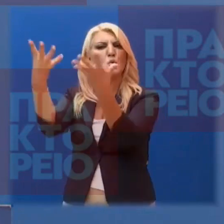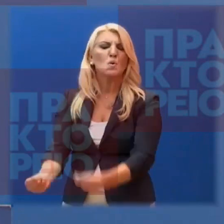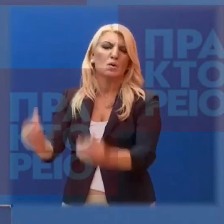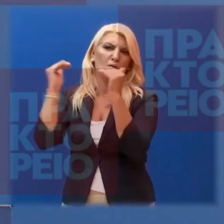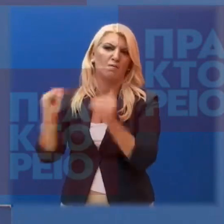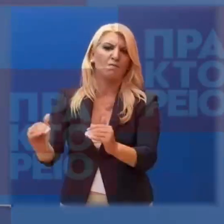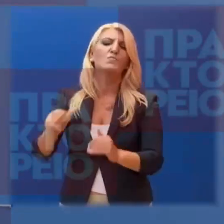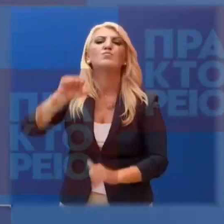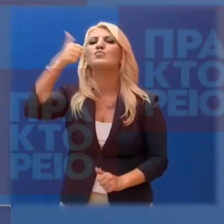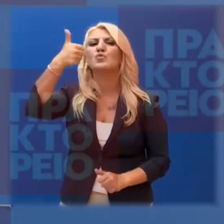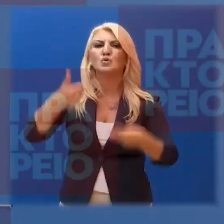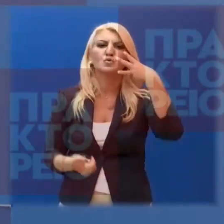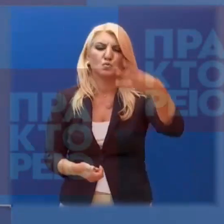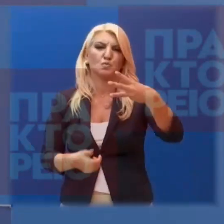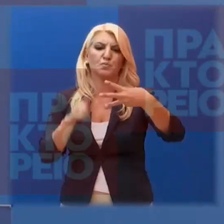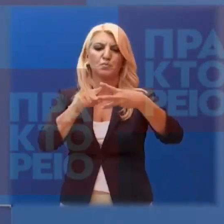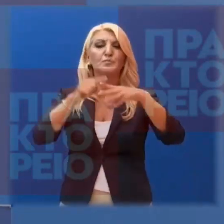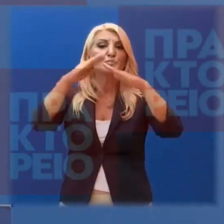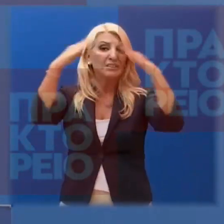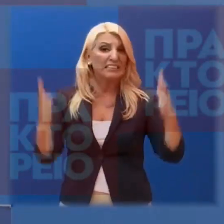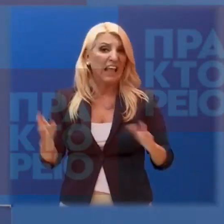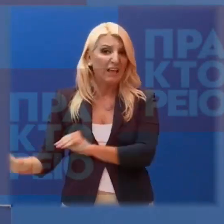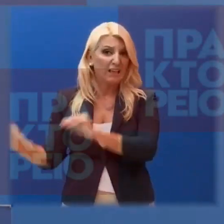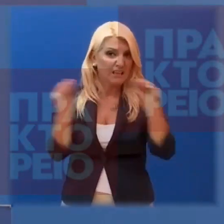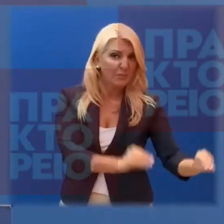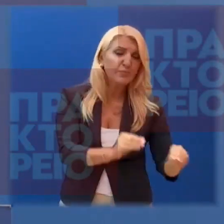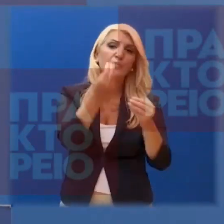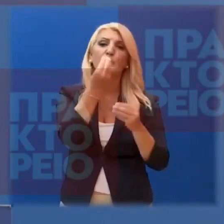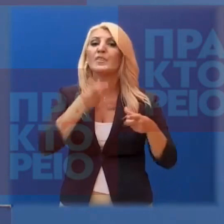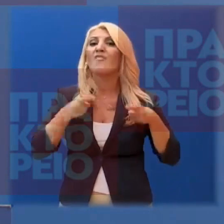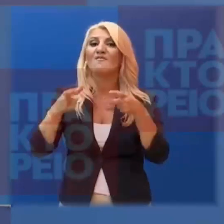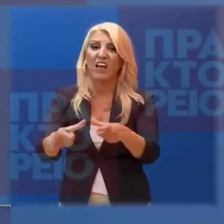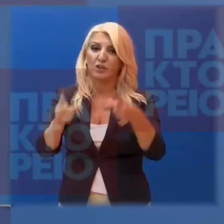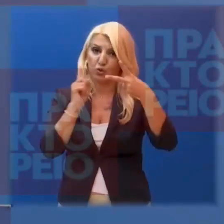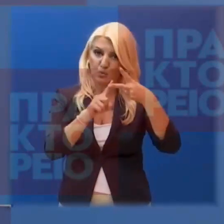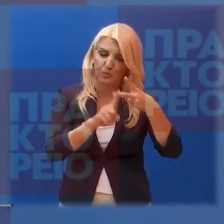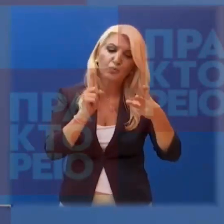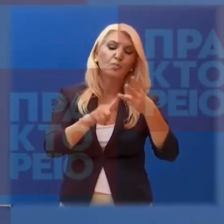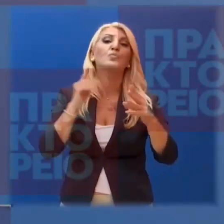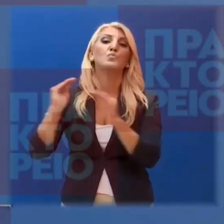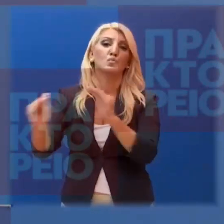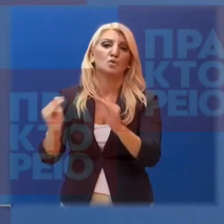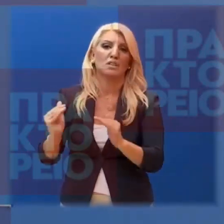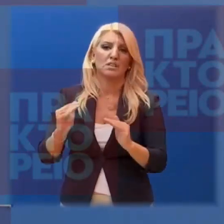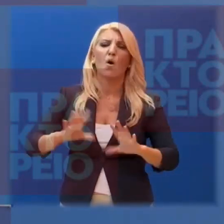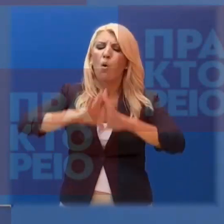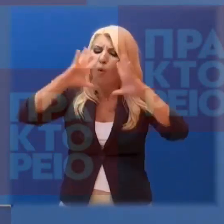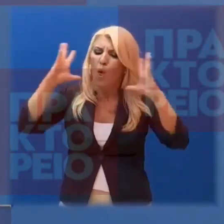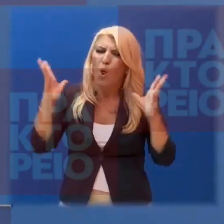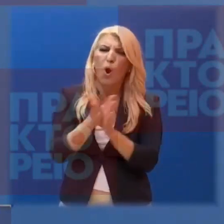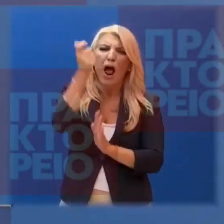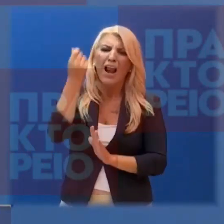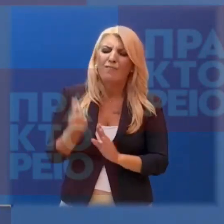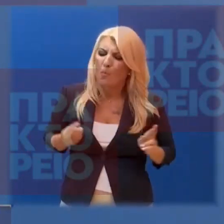σύτηση, προστασία. Σήμερα, εντός της ημέρας, θα καταβληθούν όλες οι απαραίτητες ενέργειες για τη στέγαση αρχικά των ευάλωτων και των